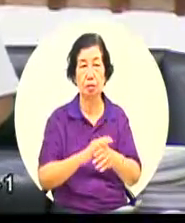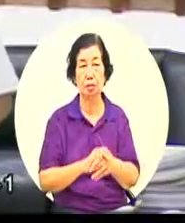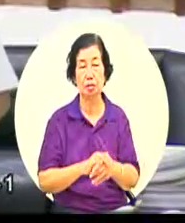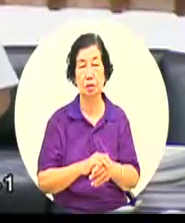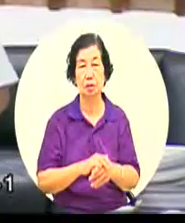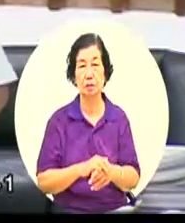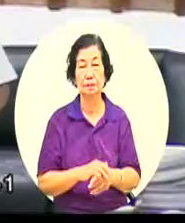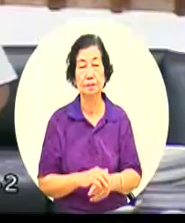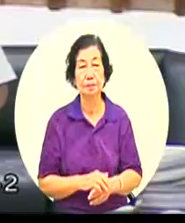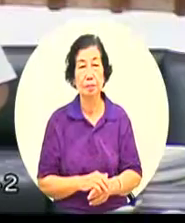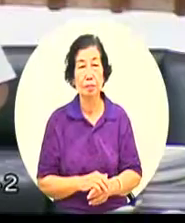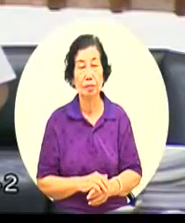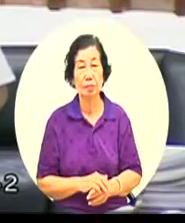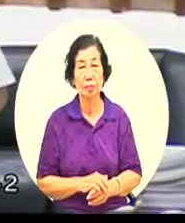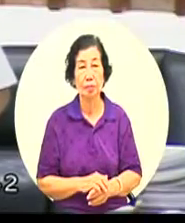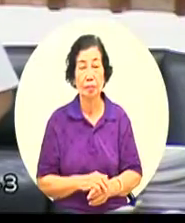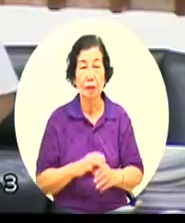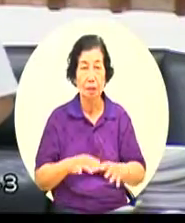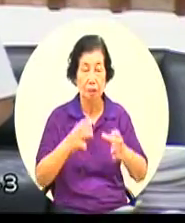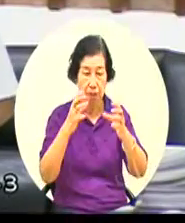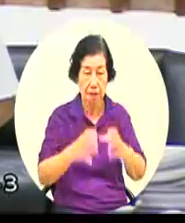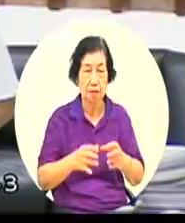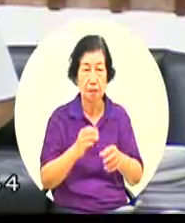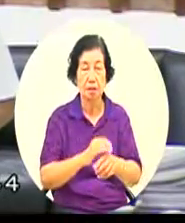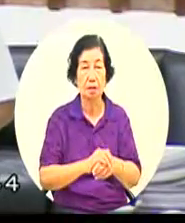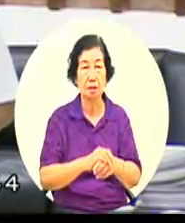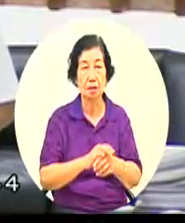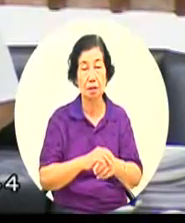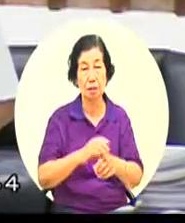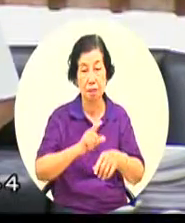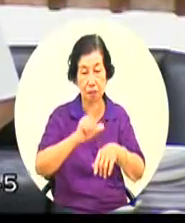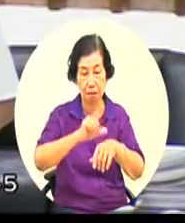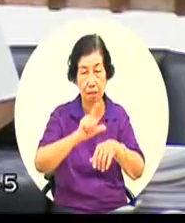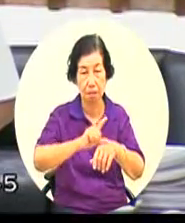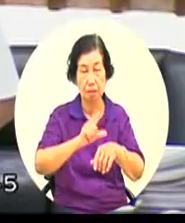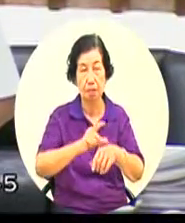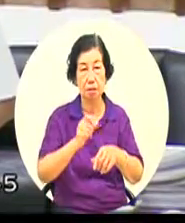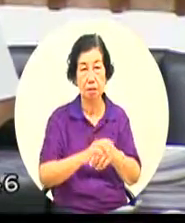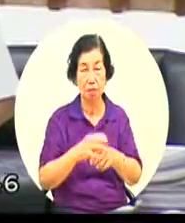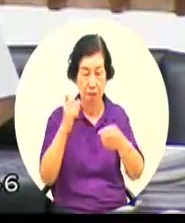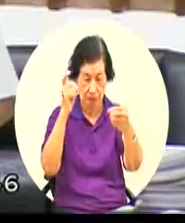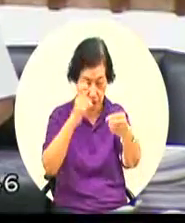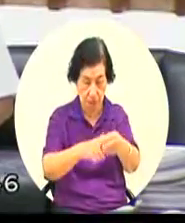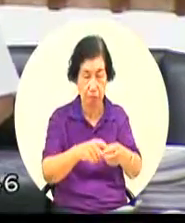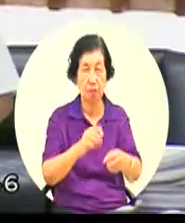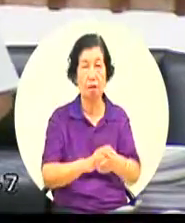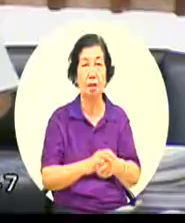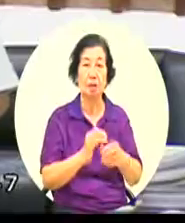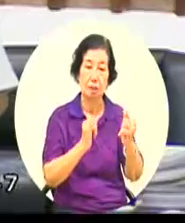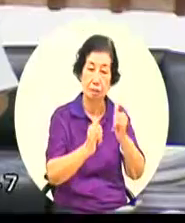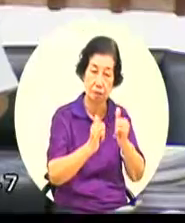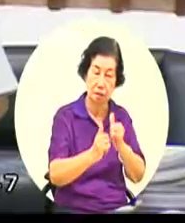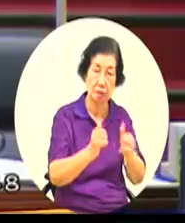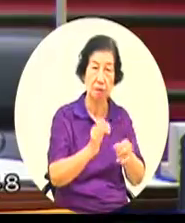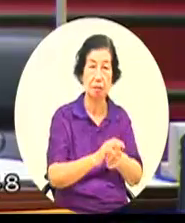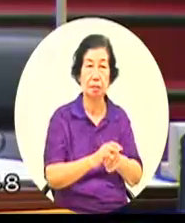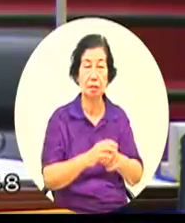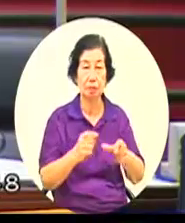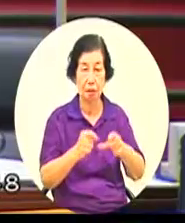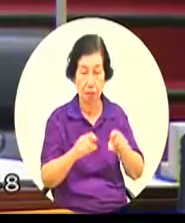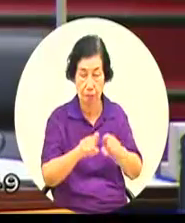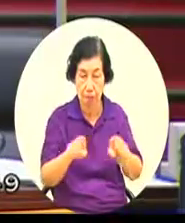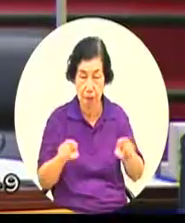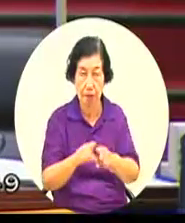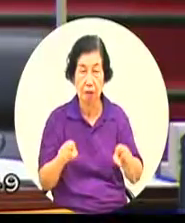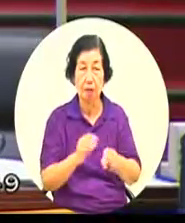而建立开放课程目标呢，就是让这个社会更公平啊，学生呢可以有效